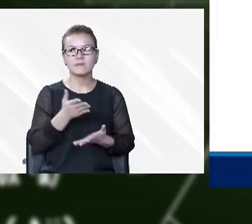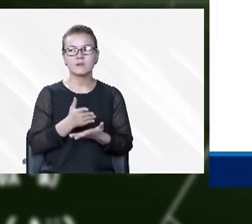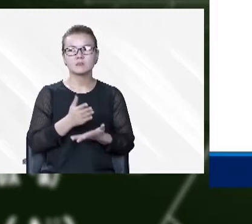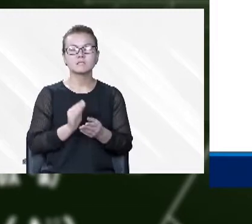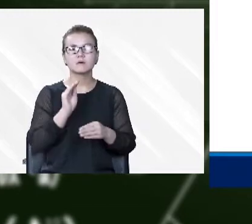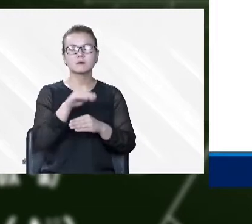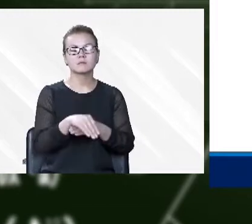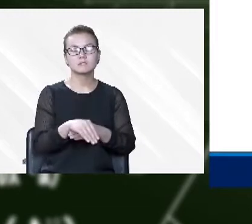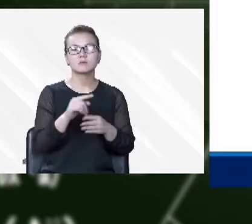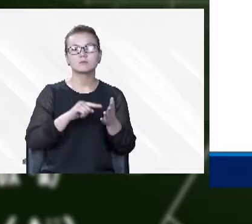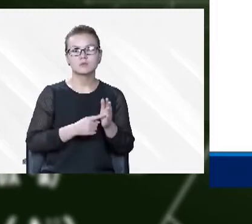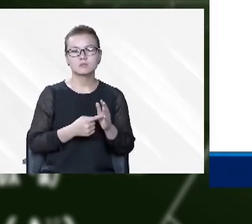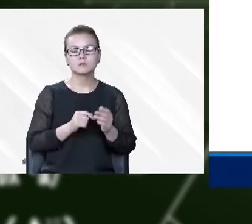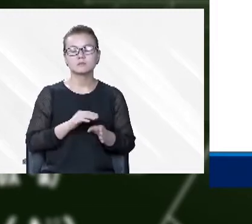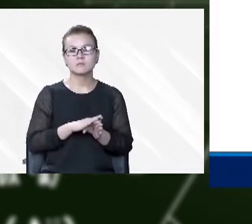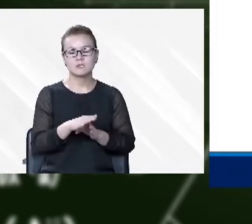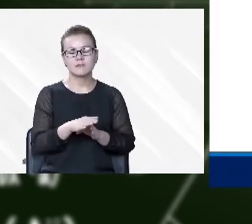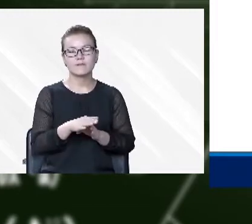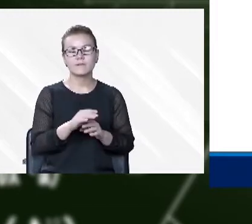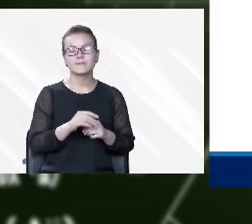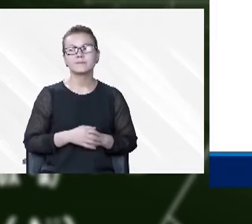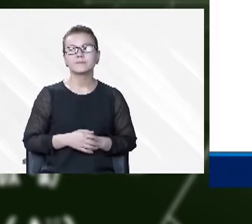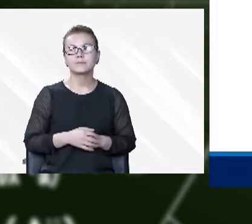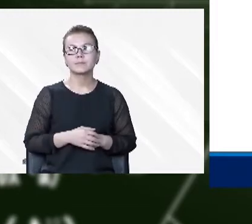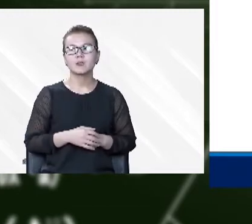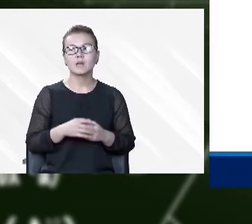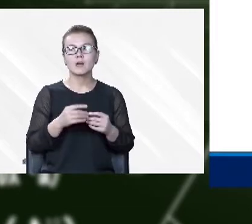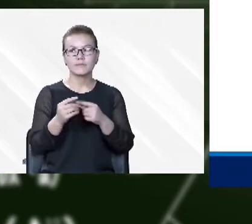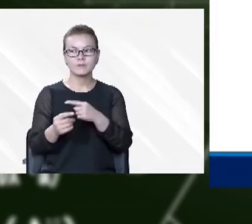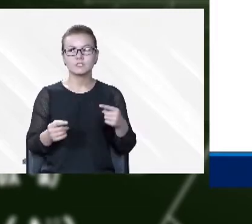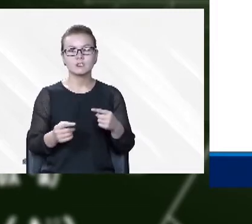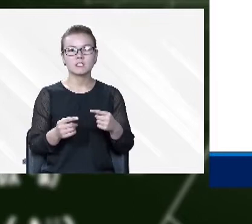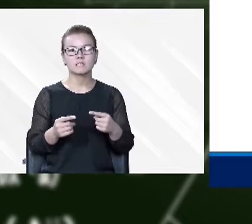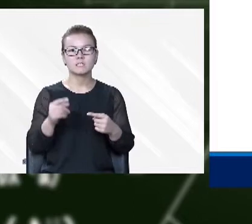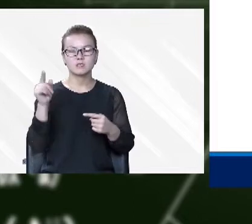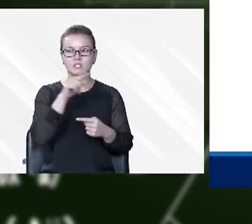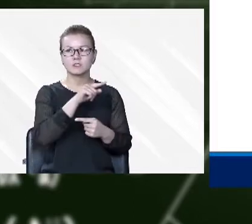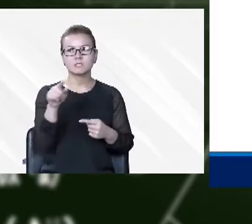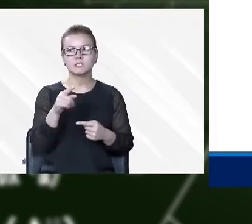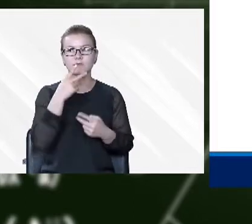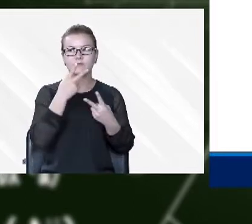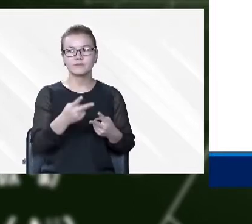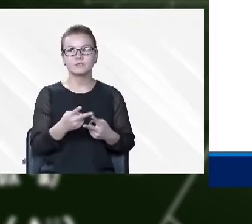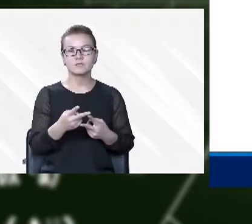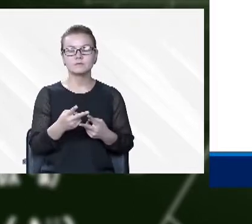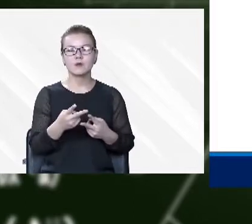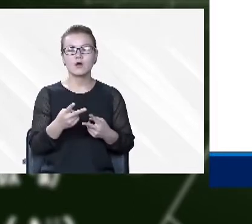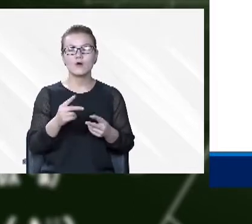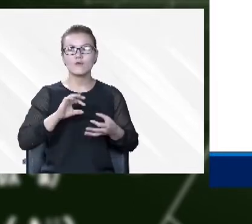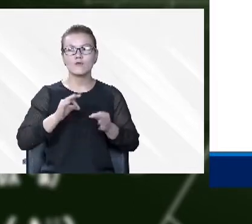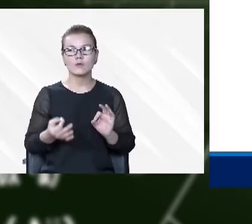дополнительным множителем для целого выражения. Вычитая числители дробей, видим одну из